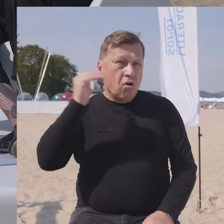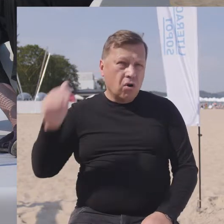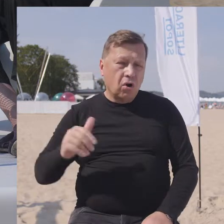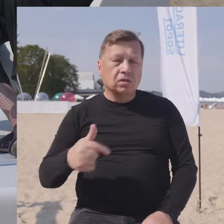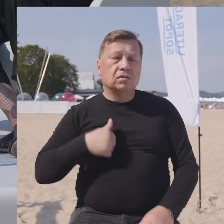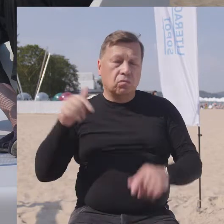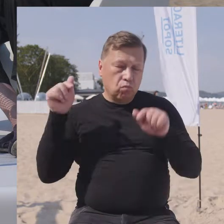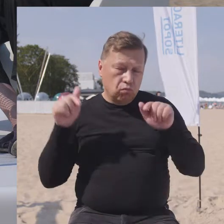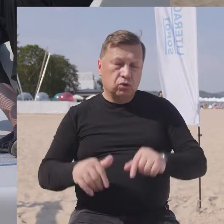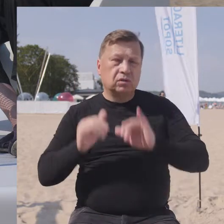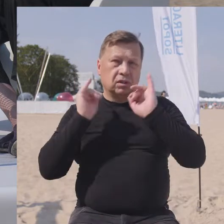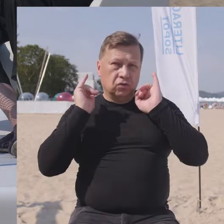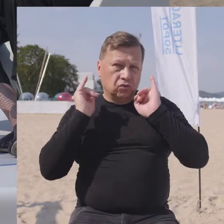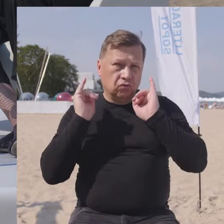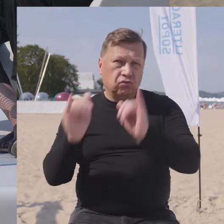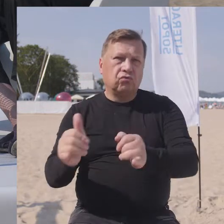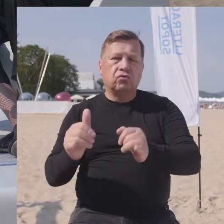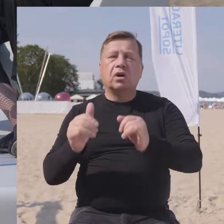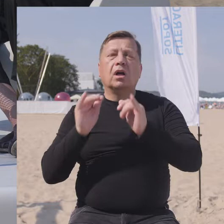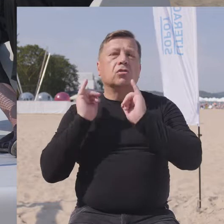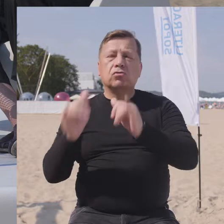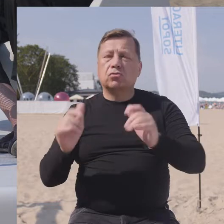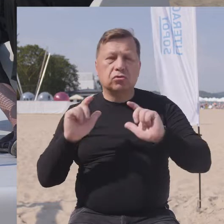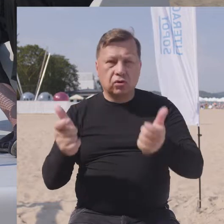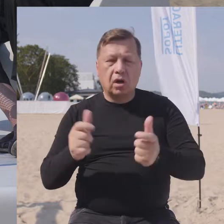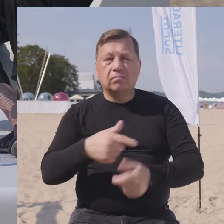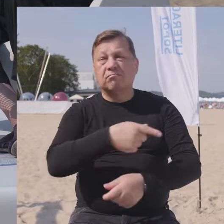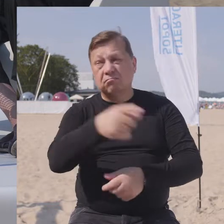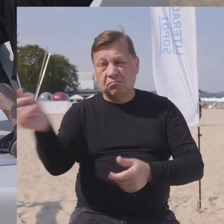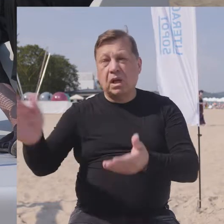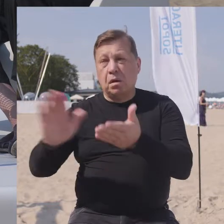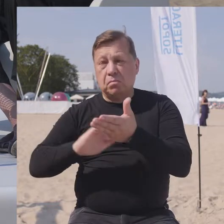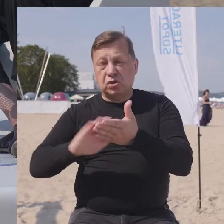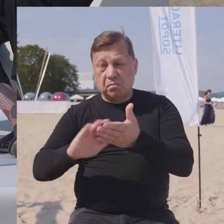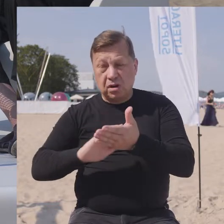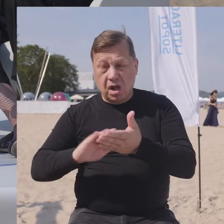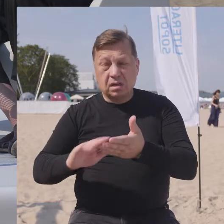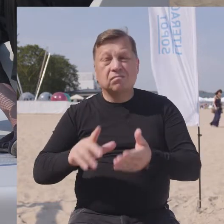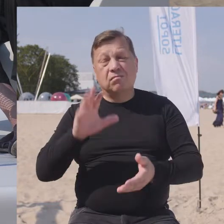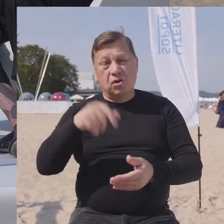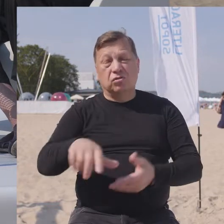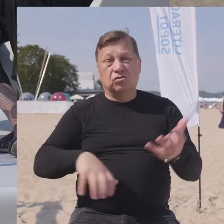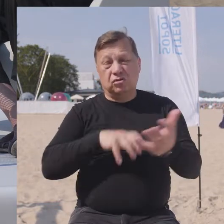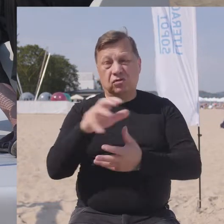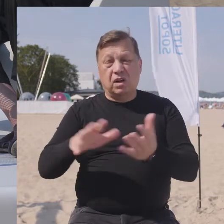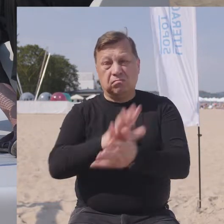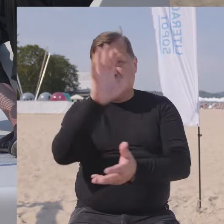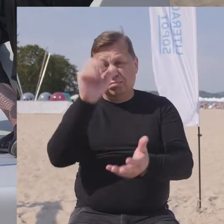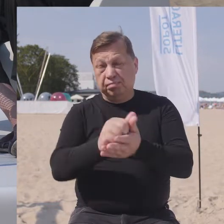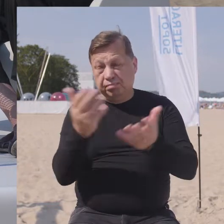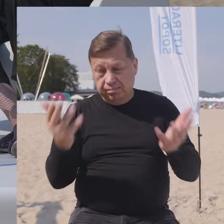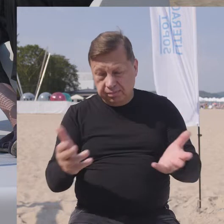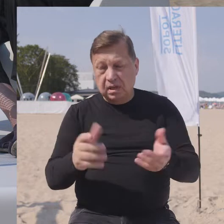coś winne. Jesteśmy winne przede wszystkim przeproszenie, że ten świat jest pieprzony, a po drugie winne